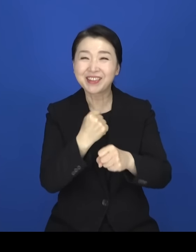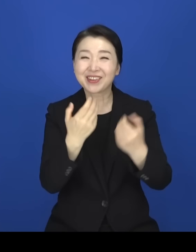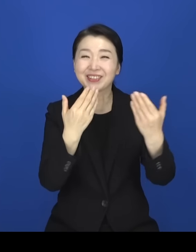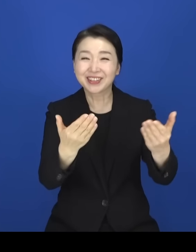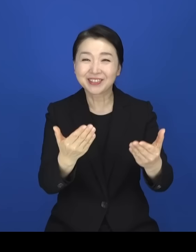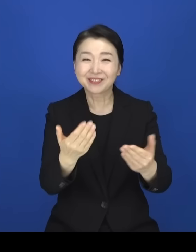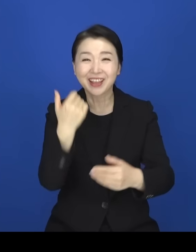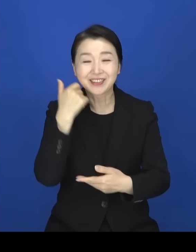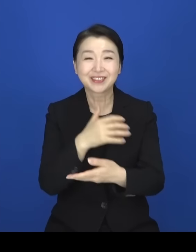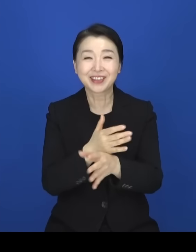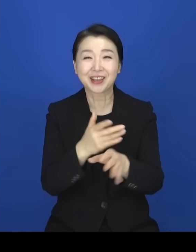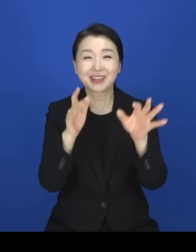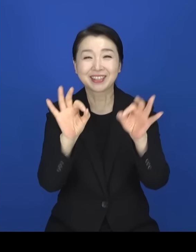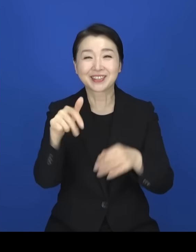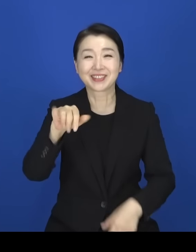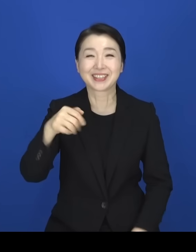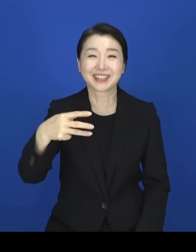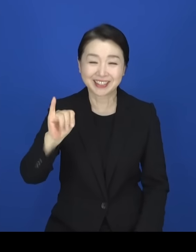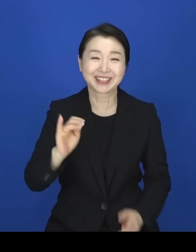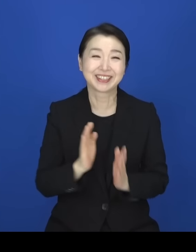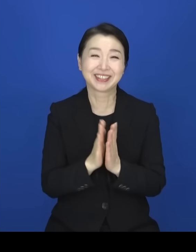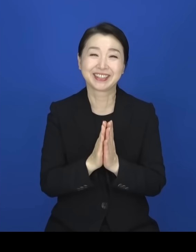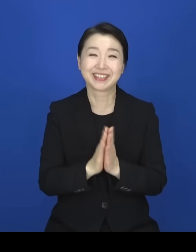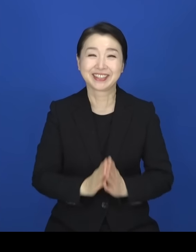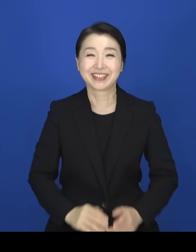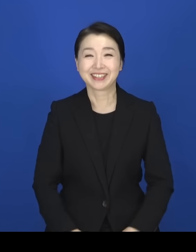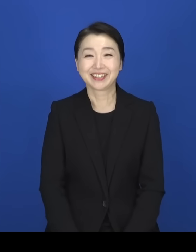김기리 씨입니다. 오, 예. 네.